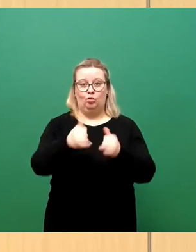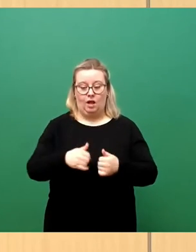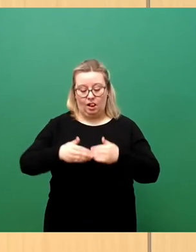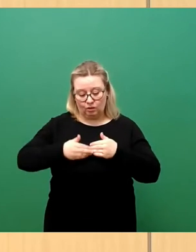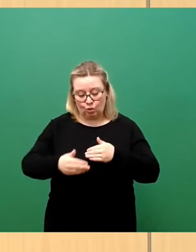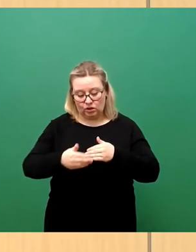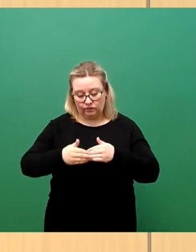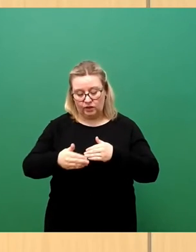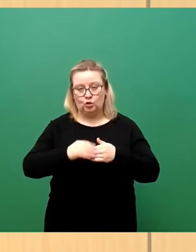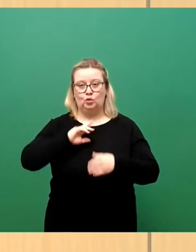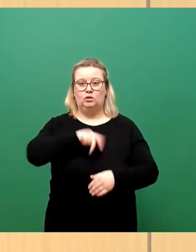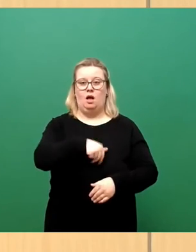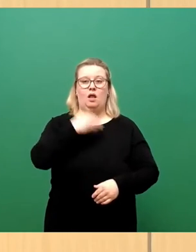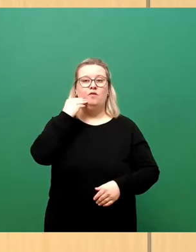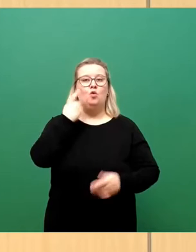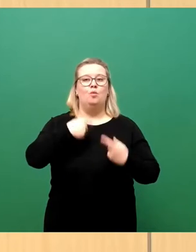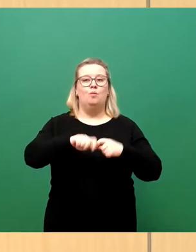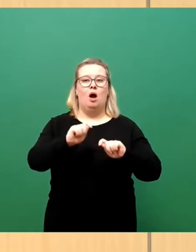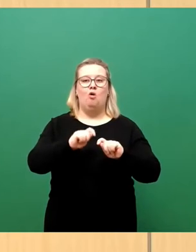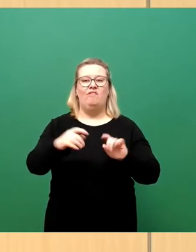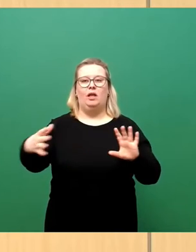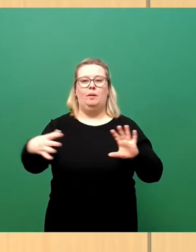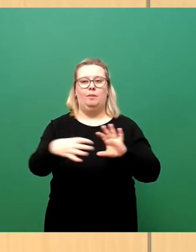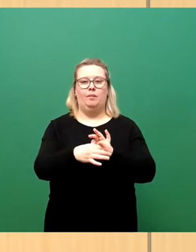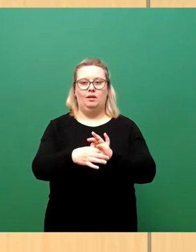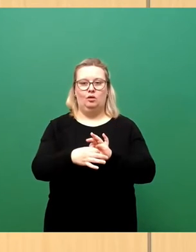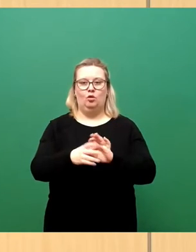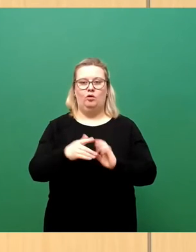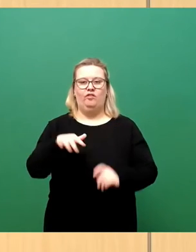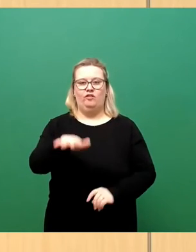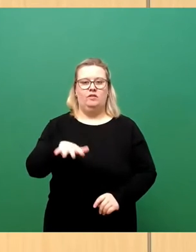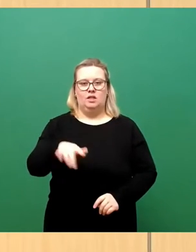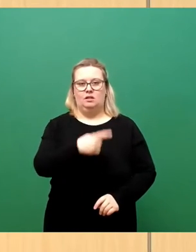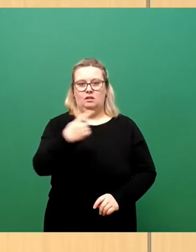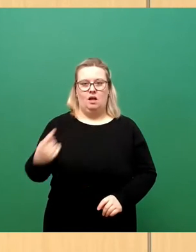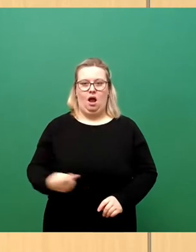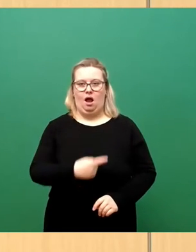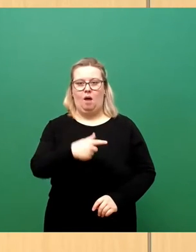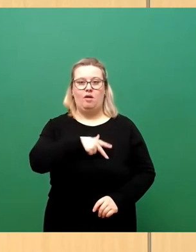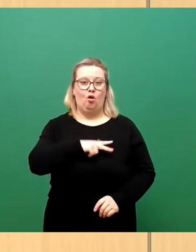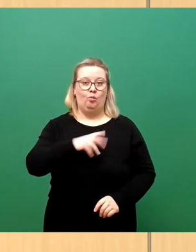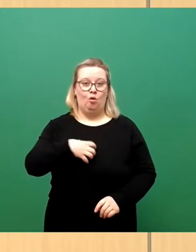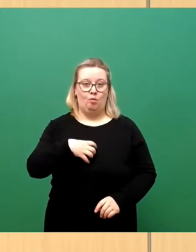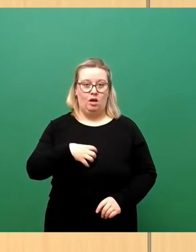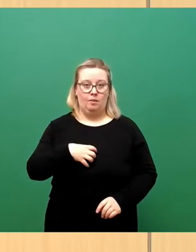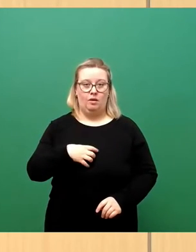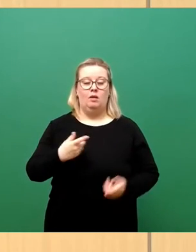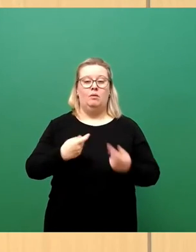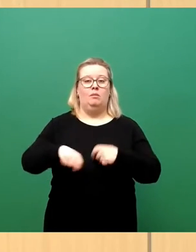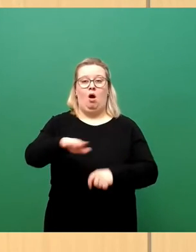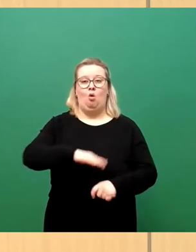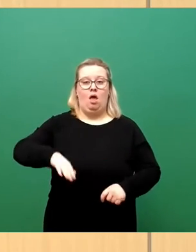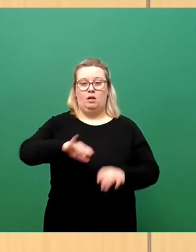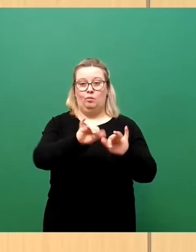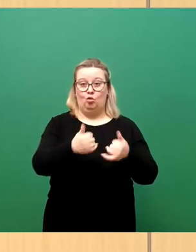sozialen Wohnungsbau. Durch die Bindungsfrist zeitlich auf 15 Jahre ist es aber auch ein Problem. Mit dem Baulandmodell retten wir also nicht